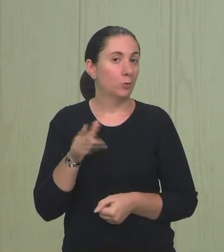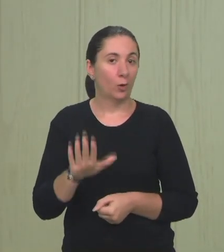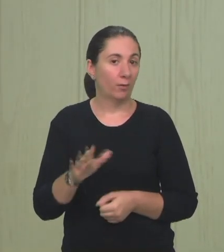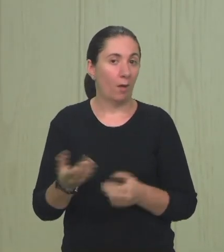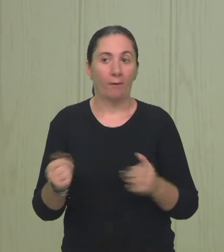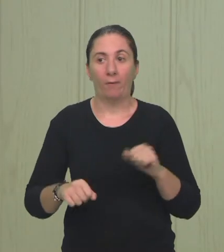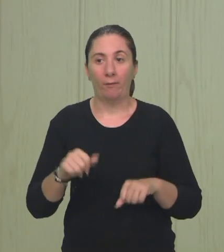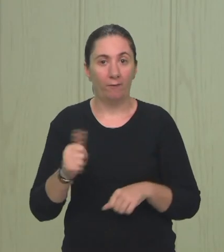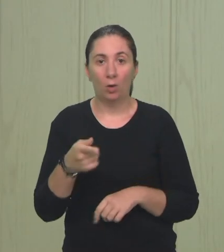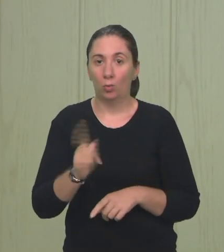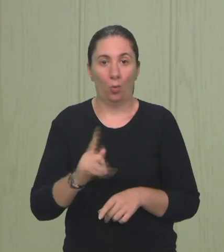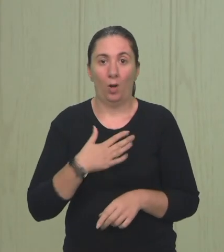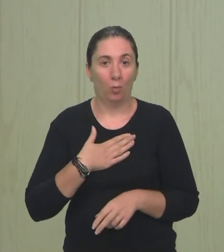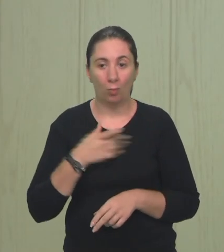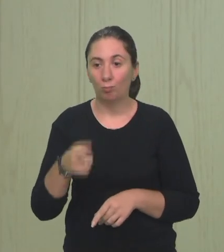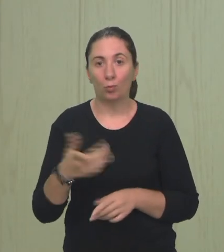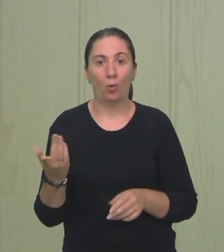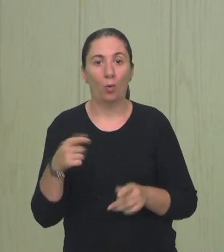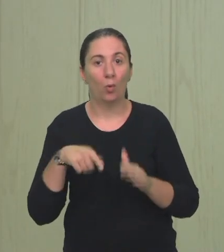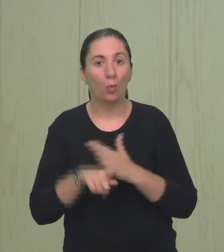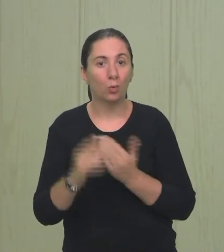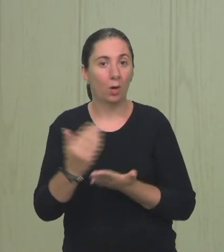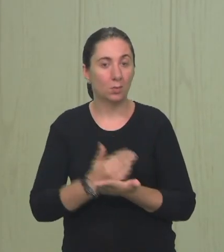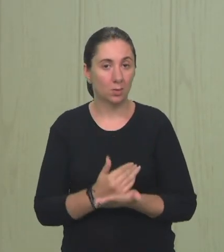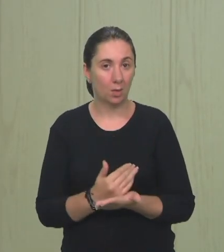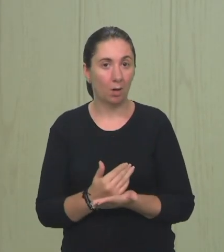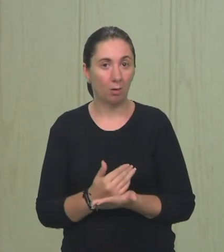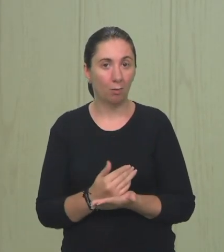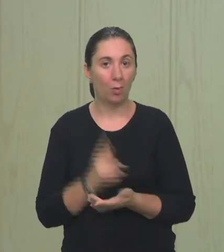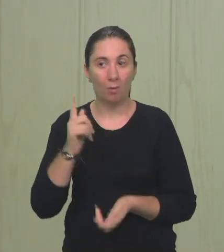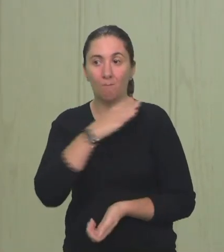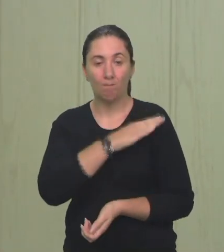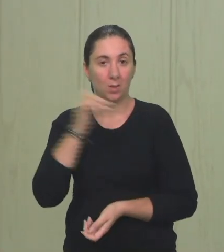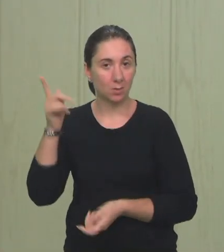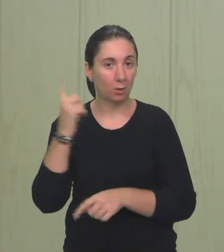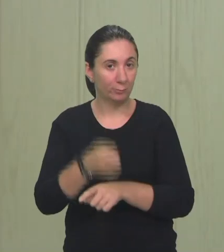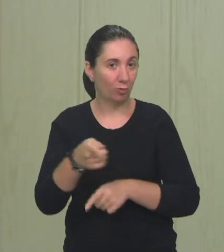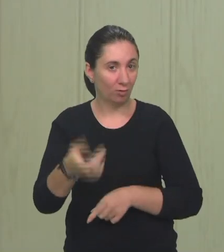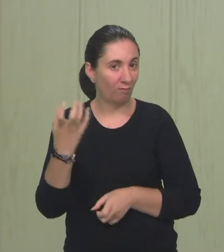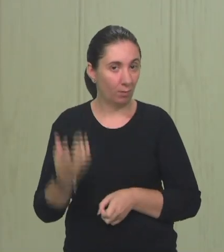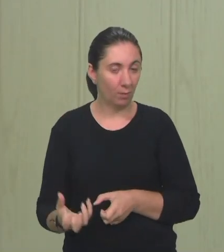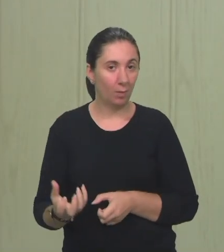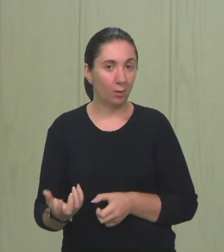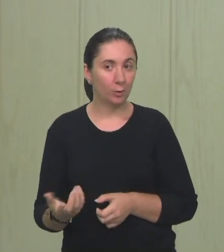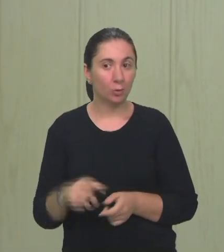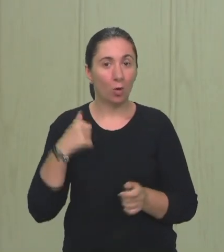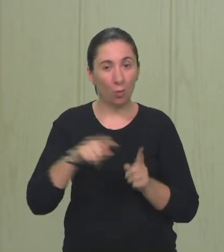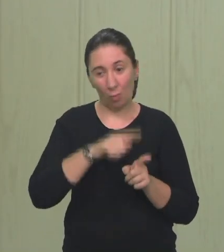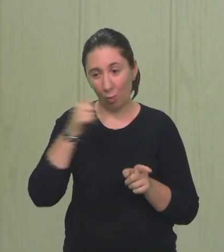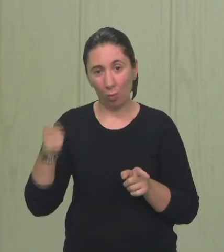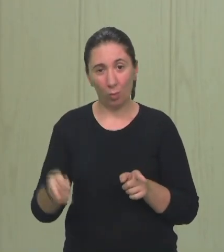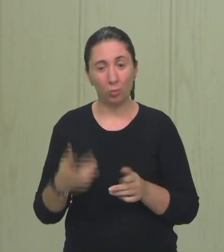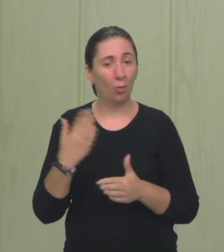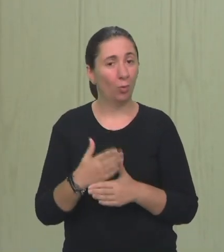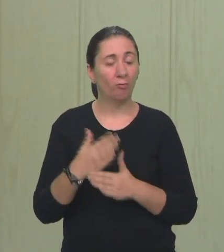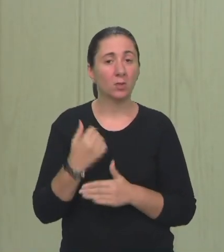je, to nije do nas, to je jednostavno tako unutar zakona i resornog ministarstva. Pa tijekom godina, znači,